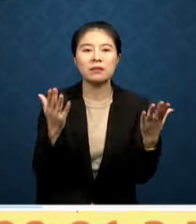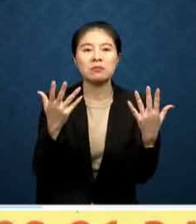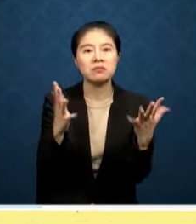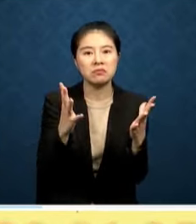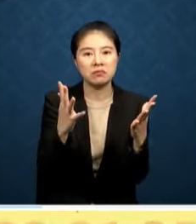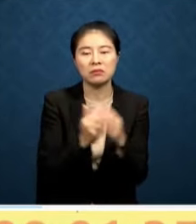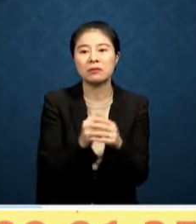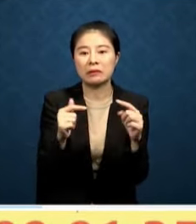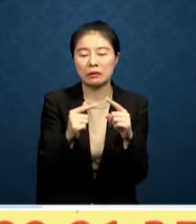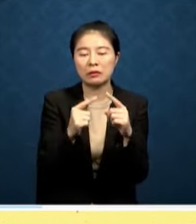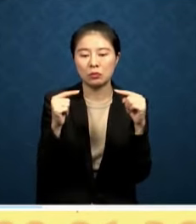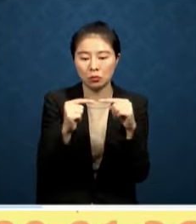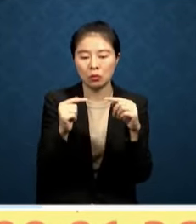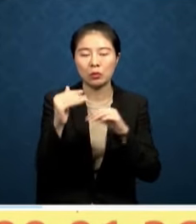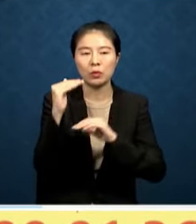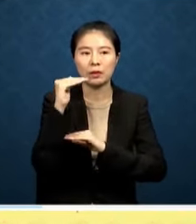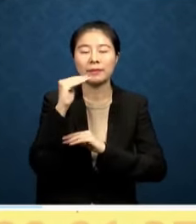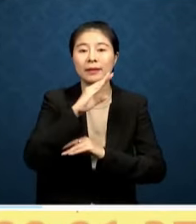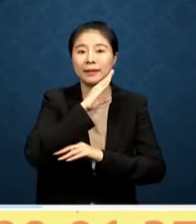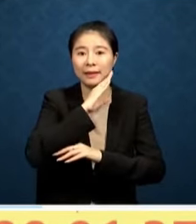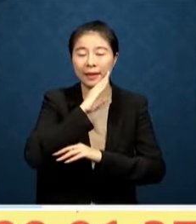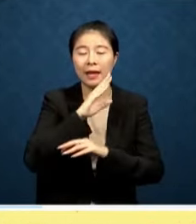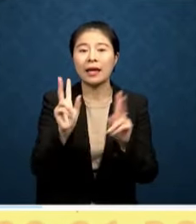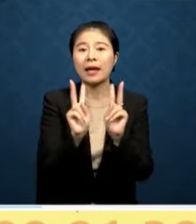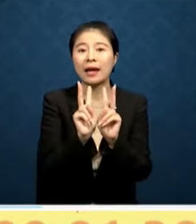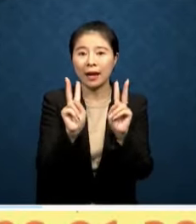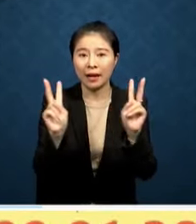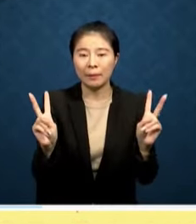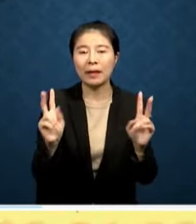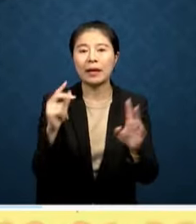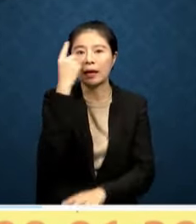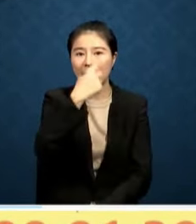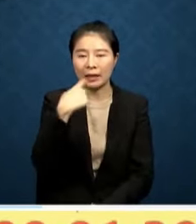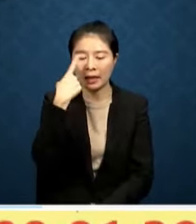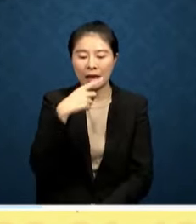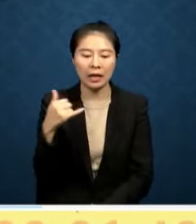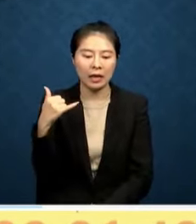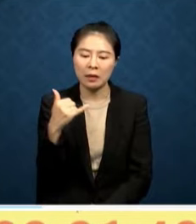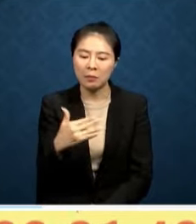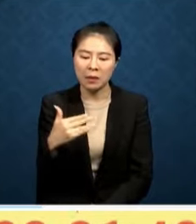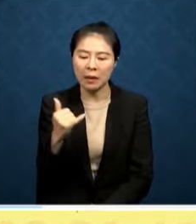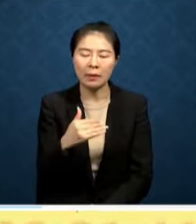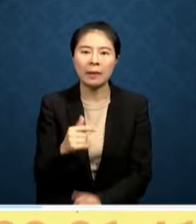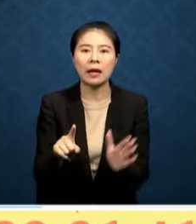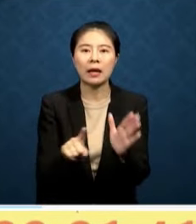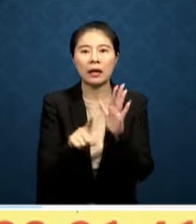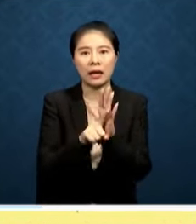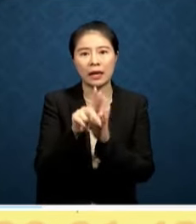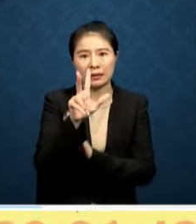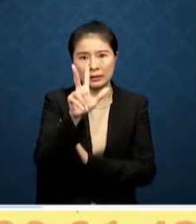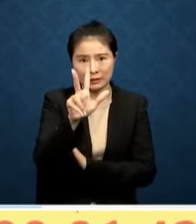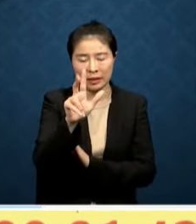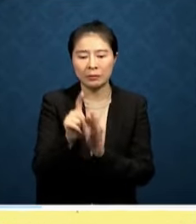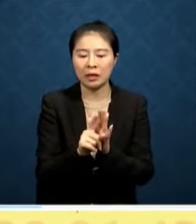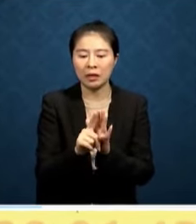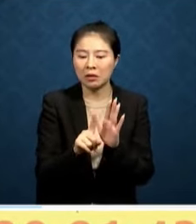ต่มีกำหนดไว้ว่าหากกรรมการท่านไหนไม่มาประชุม3ครั้งเป็นเวลาติดต่อกัน